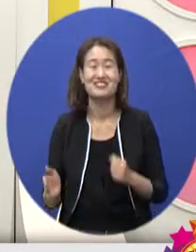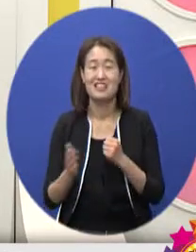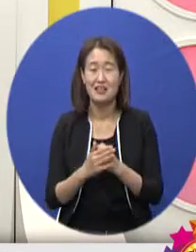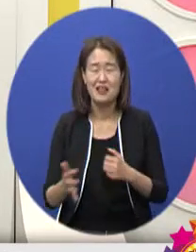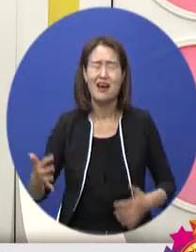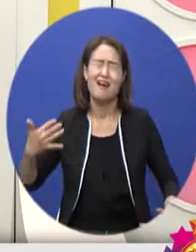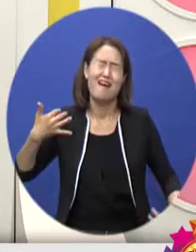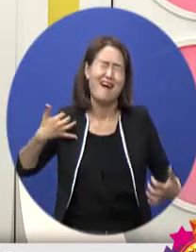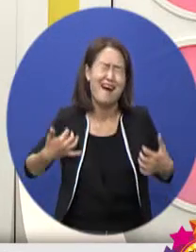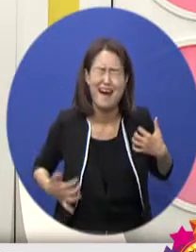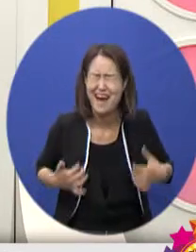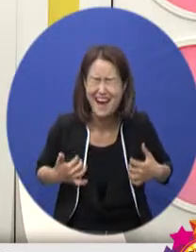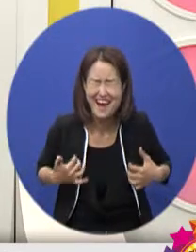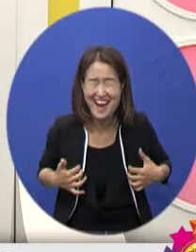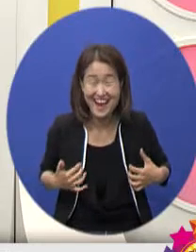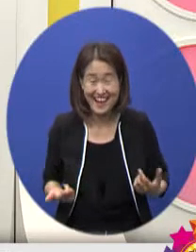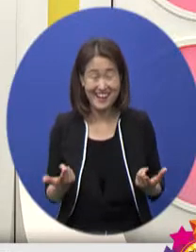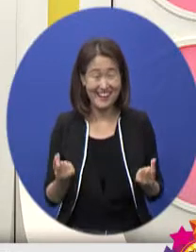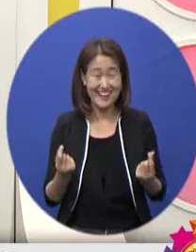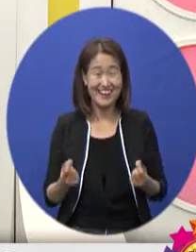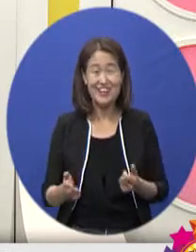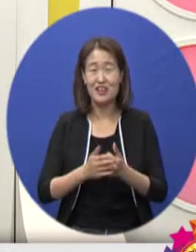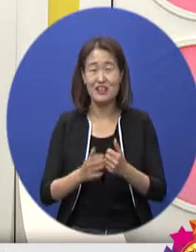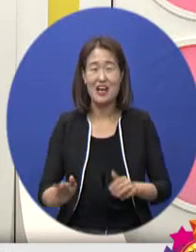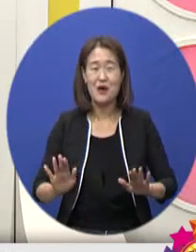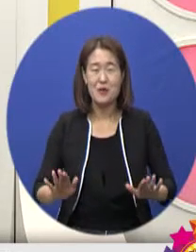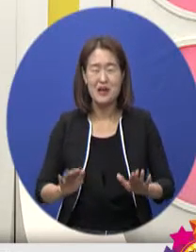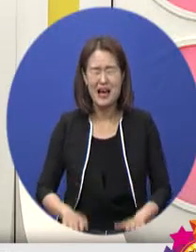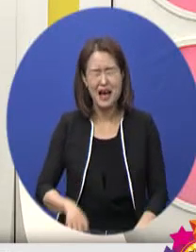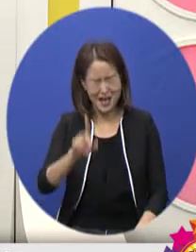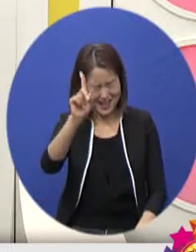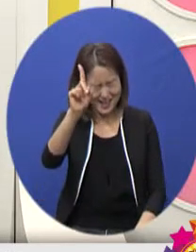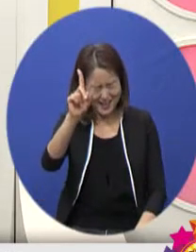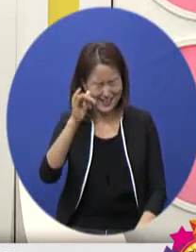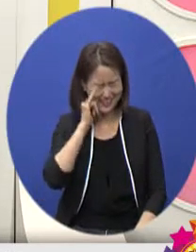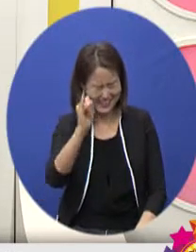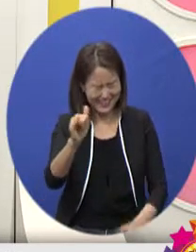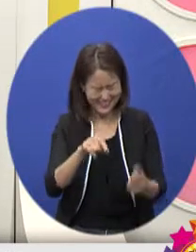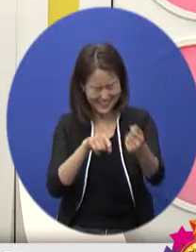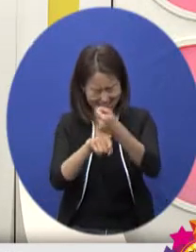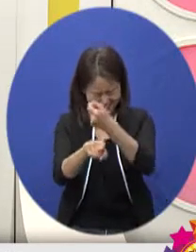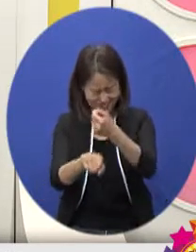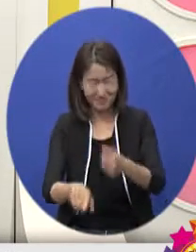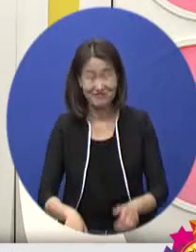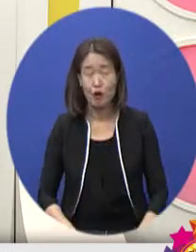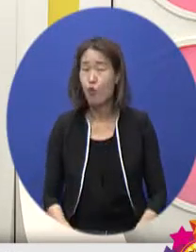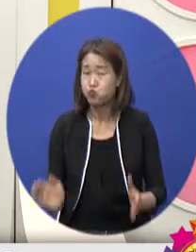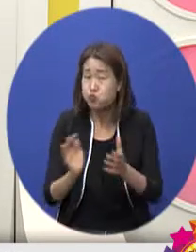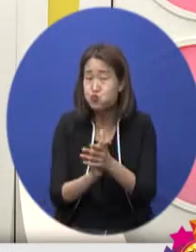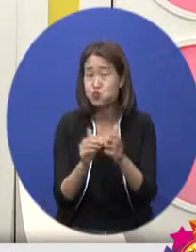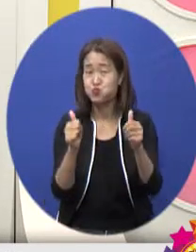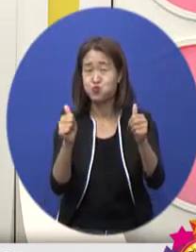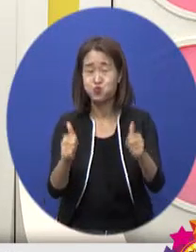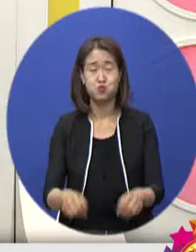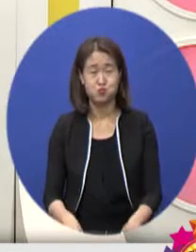그냥 기쁘고 반가워서 네. 내가 그냥 오늘 한 번 이거 신청을 해봤어요. 아, 아이고 잘하셨습니다, 잘하셨어요, 어머니.